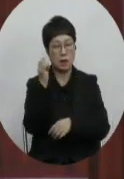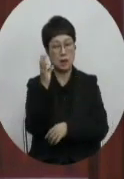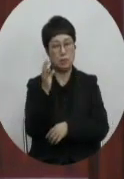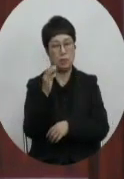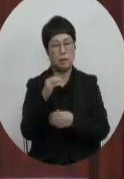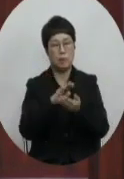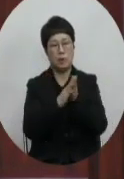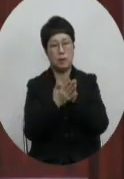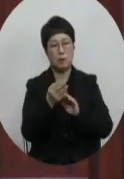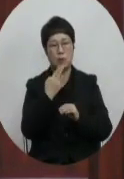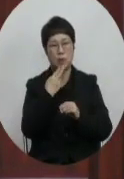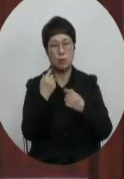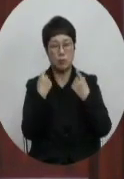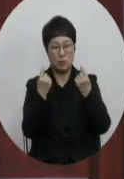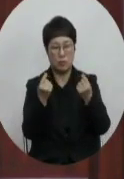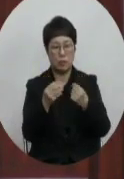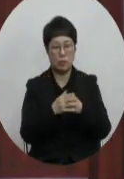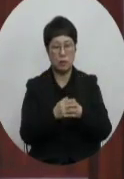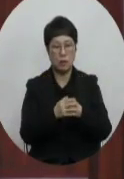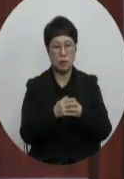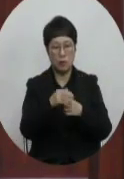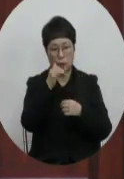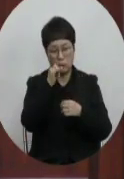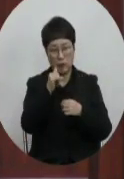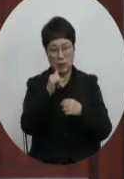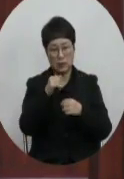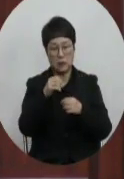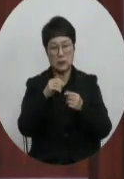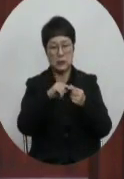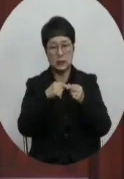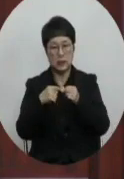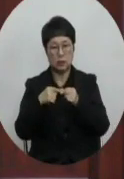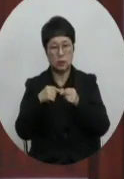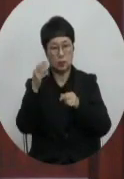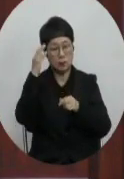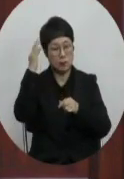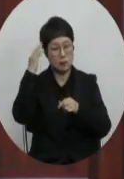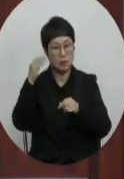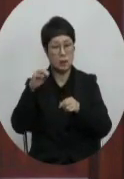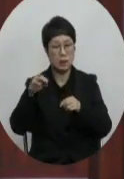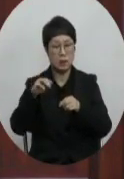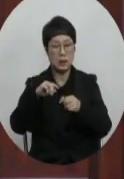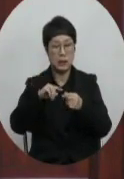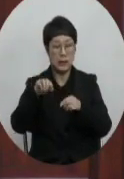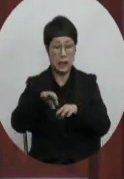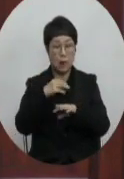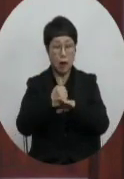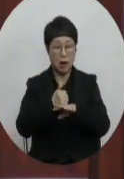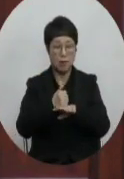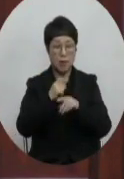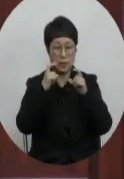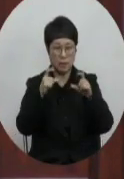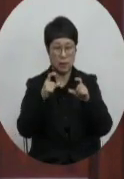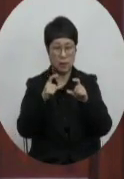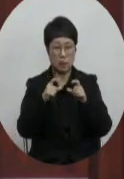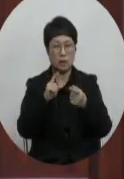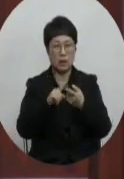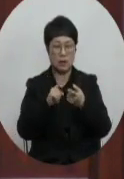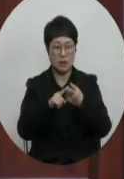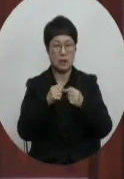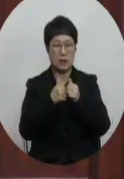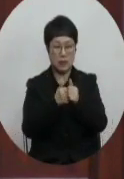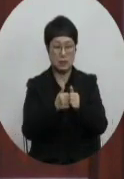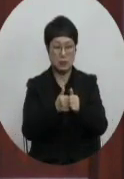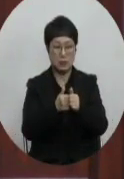없습니다. 위대한 세종대왕을 외치면서 정작 세종대왕릉 방문객을 늘리기 위한 정책은 하나도 없었습니다.